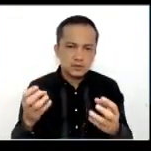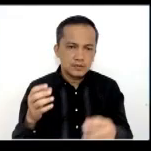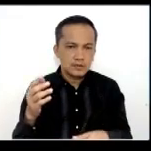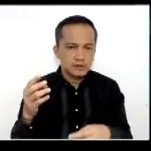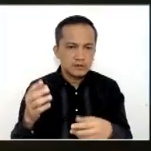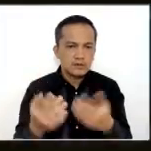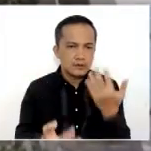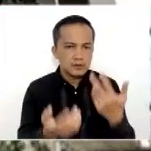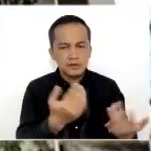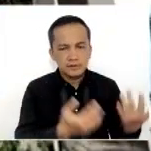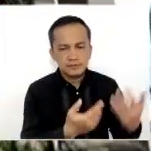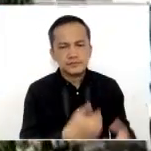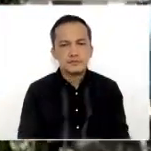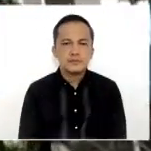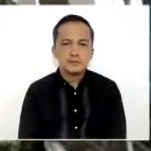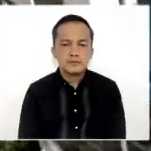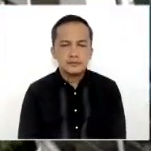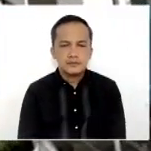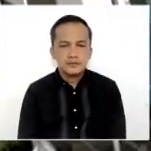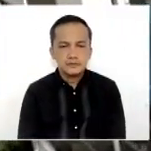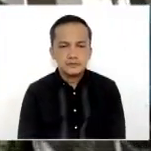wildfire.